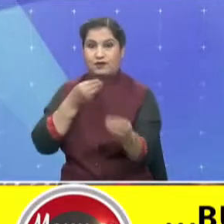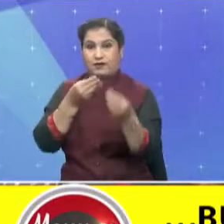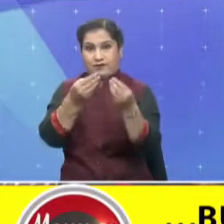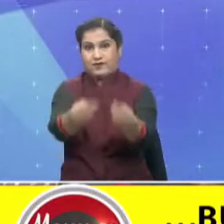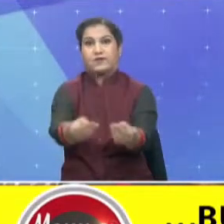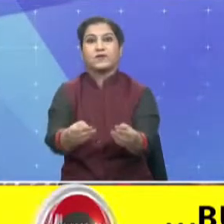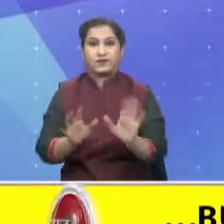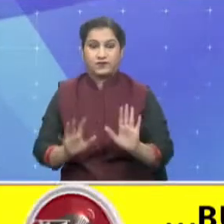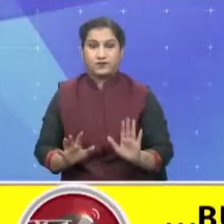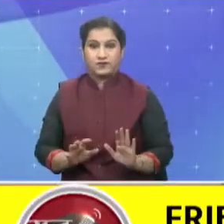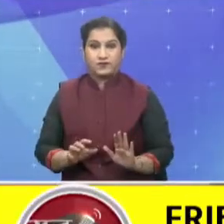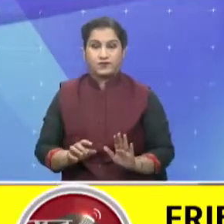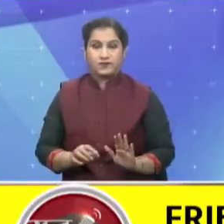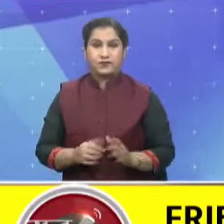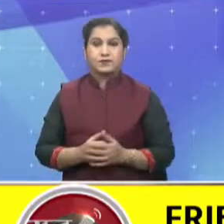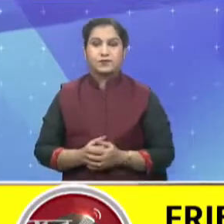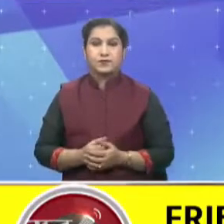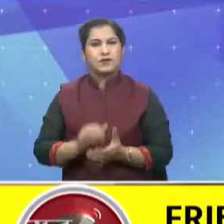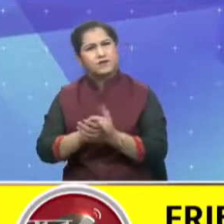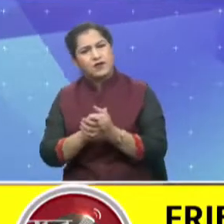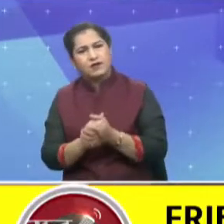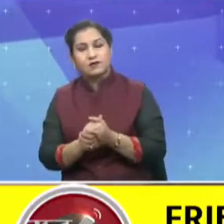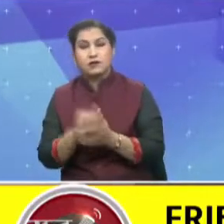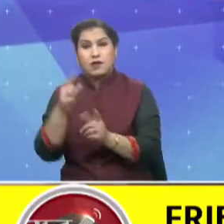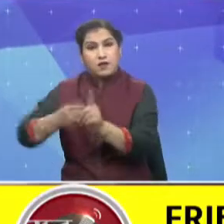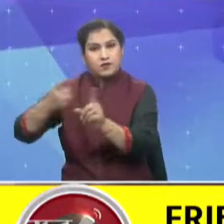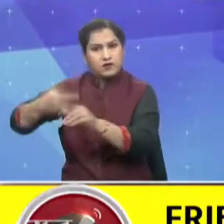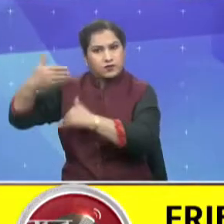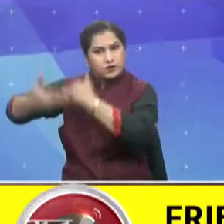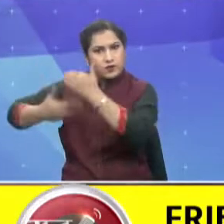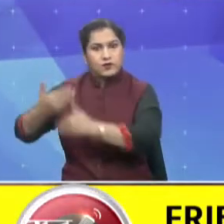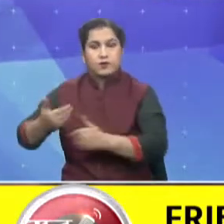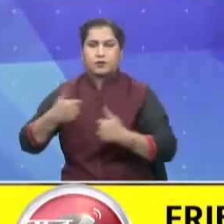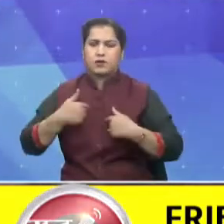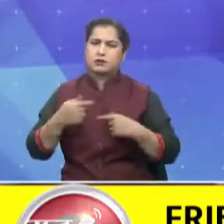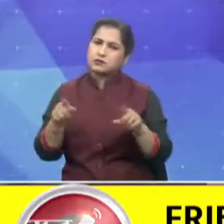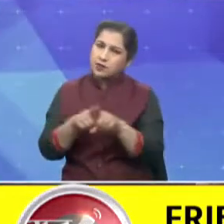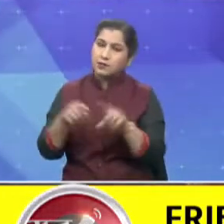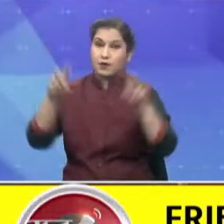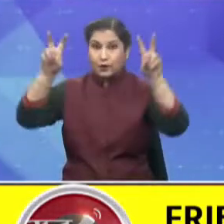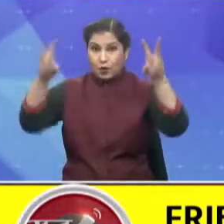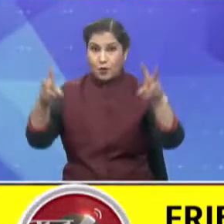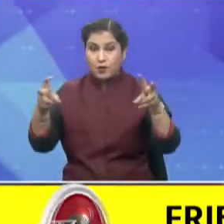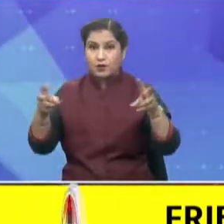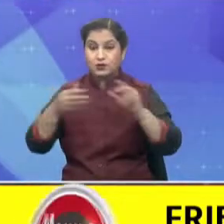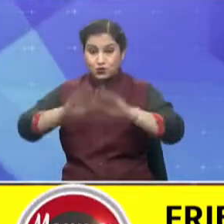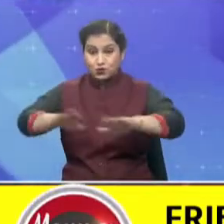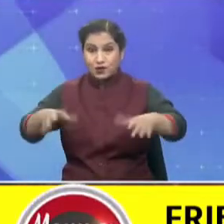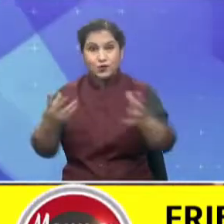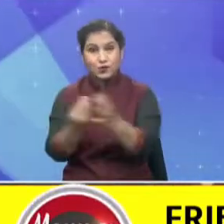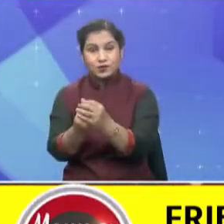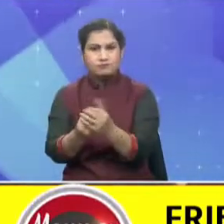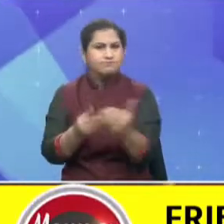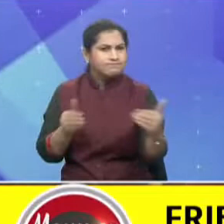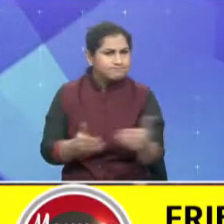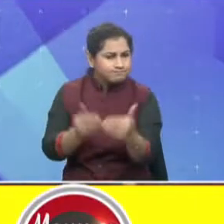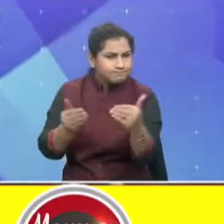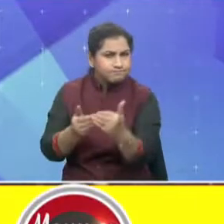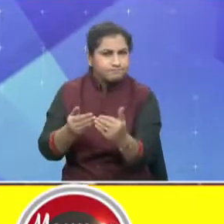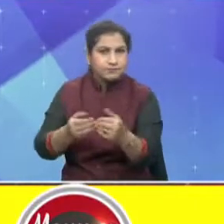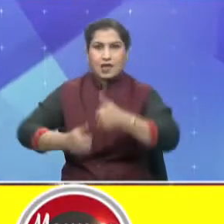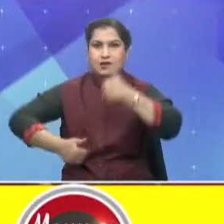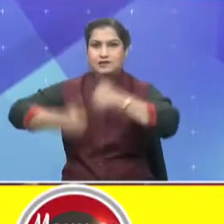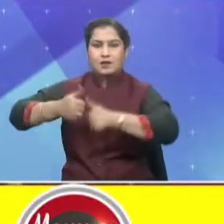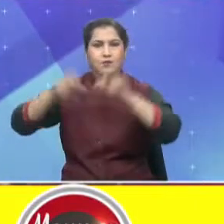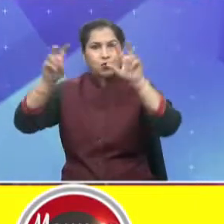है। साथियों, हर साल मैं ऐसे ही विषयों पर विद्यार्थियों के साथ परीक्षा पर